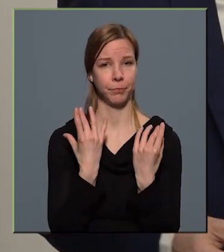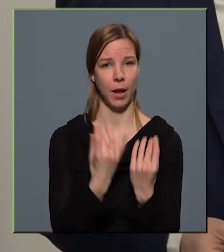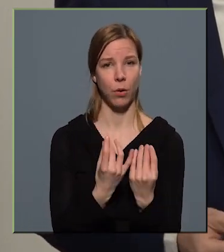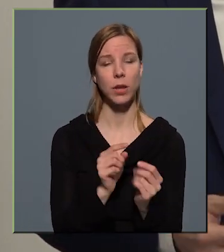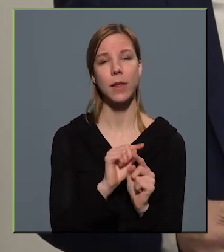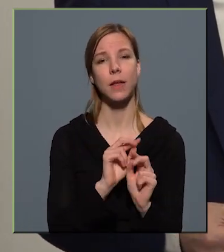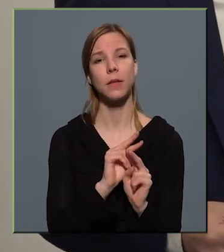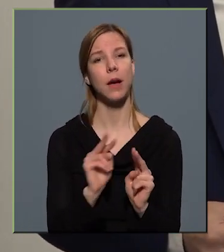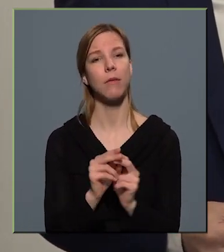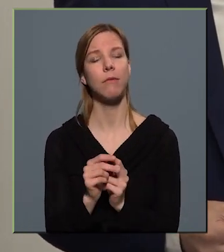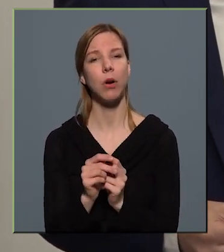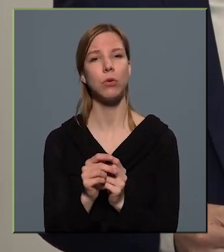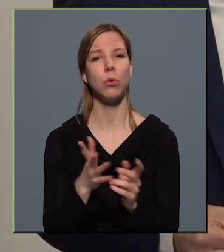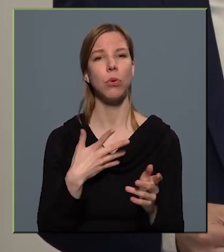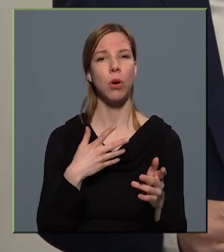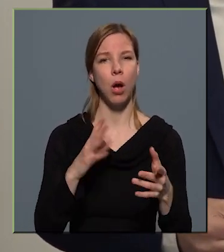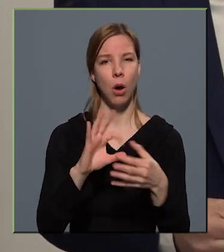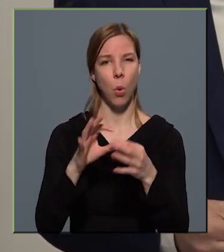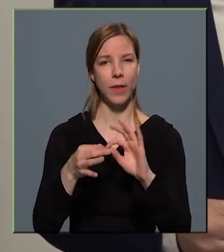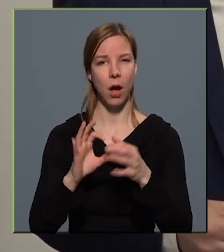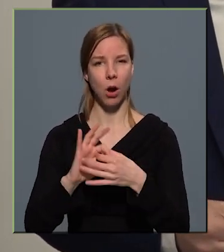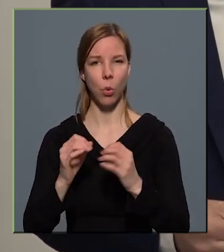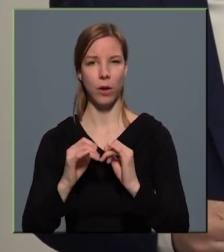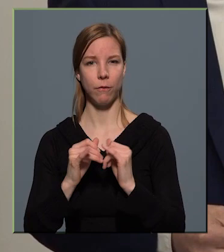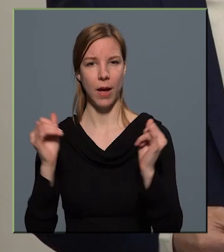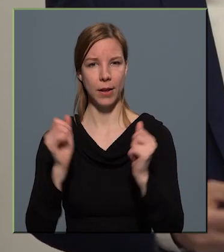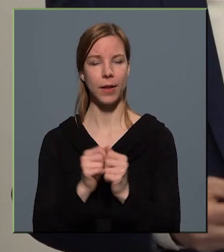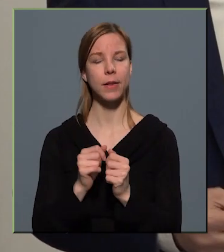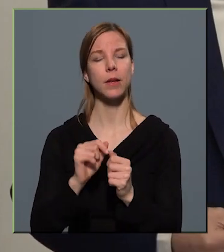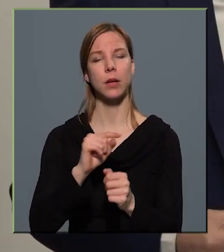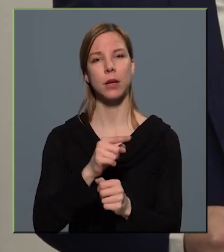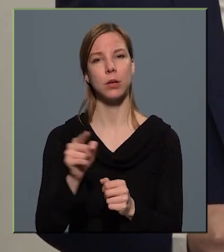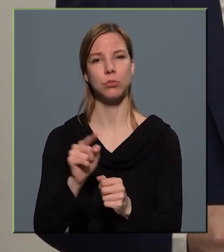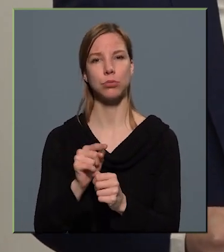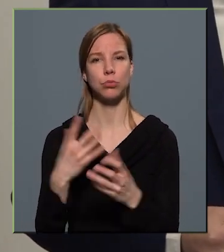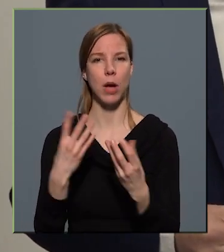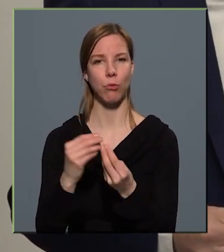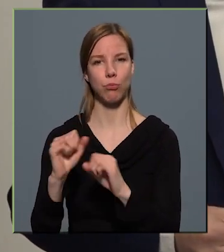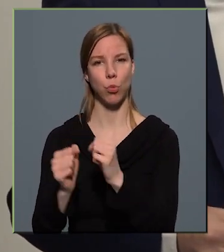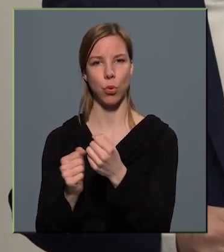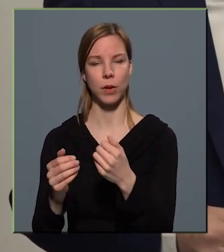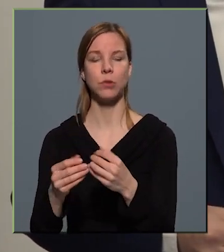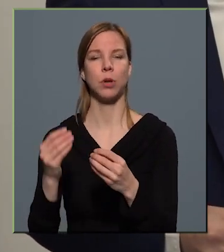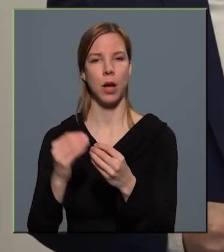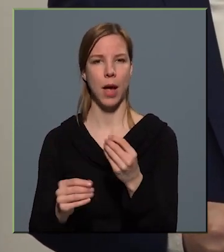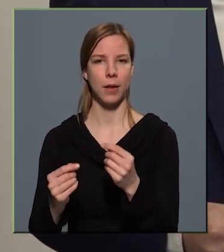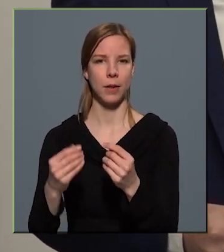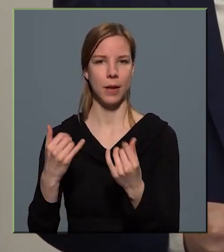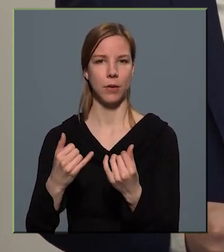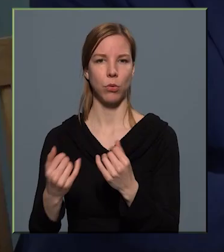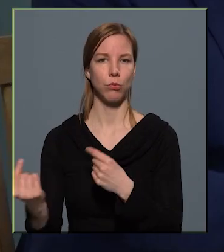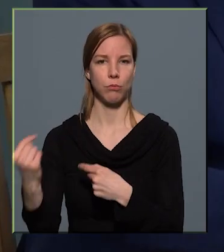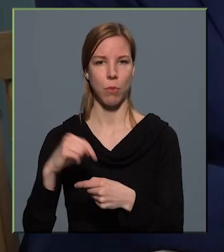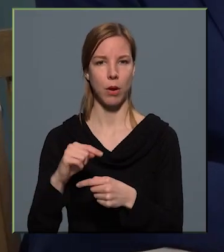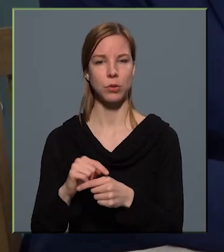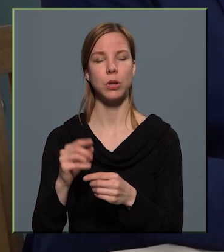Kőbánya számára előnyös fejlesztések, együttműködések mellett, és ebben a szellemben jöttünk ma is, és adjuk ezt a